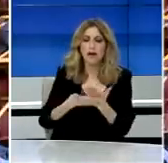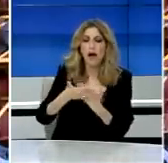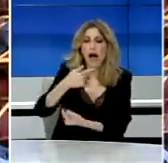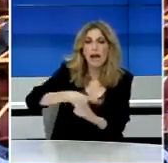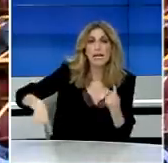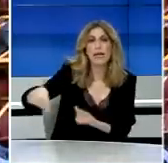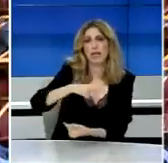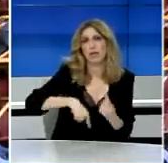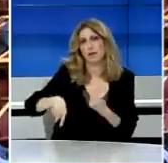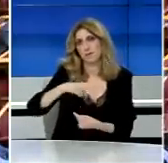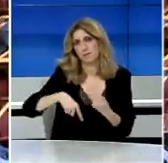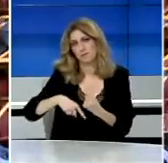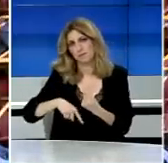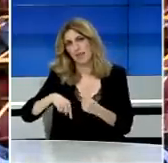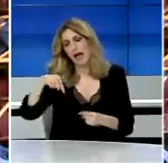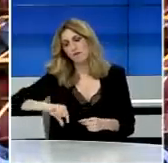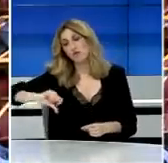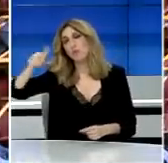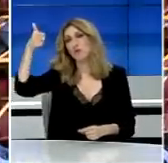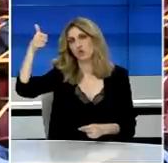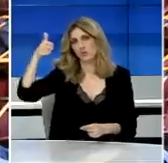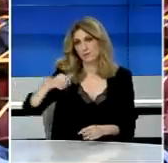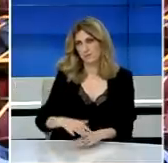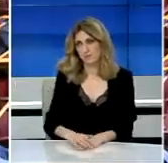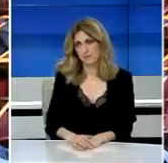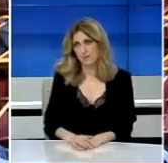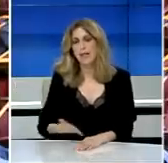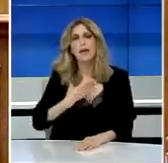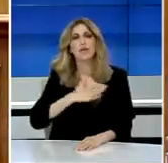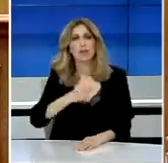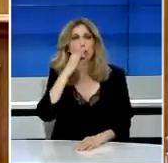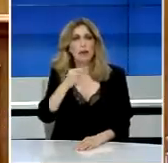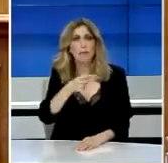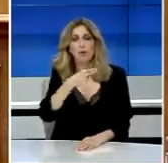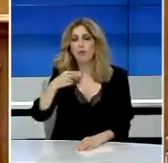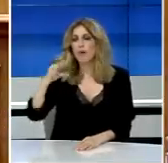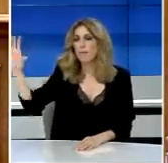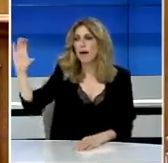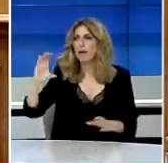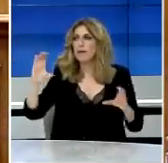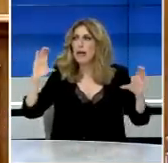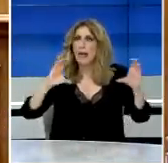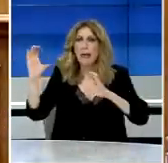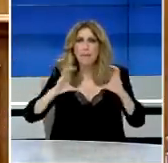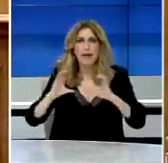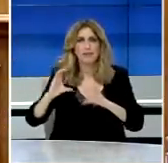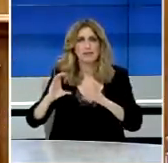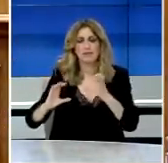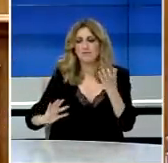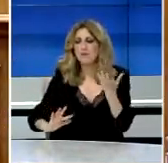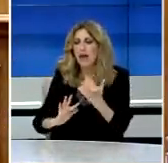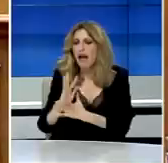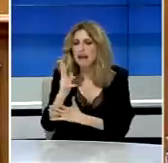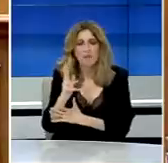Θέλω λοιπόν να πω ότι δεν έχετε φέρει μια βιώσιμη ανάπτυξη ποτέ όσο κυβερνήσατε. Αλλά φέρατε